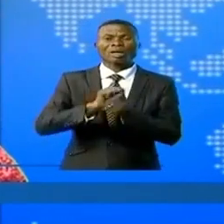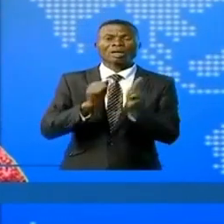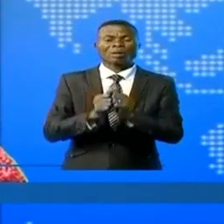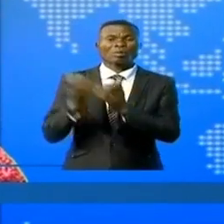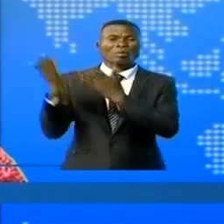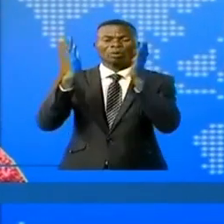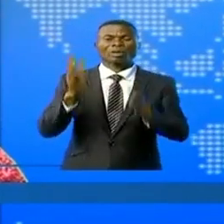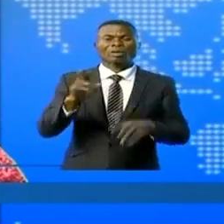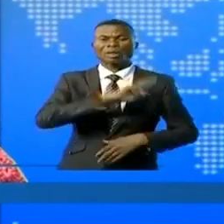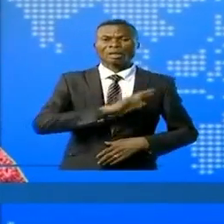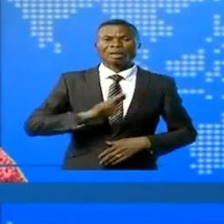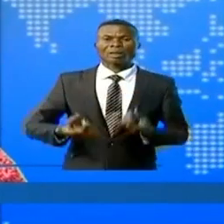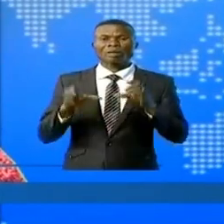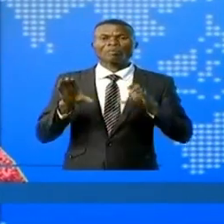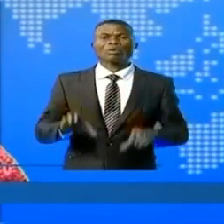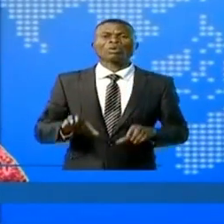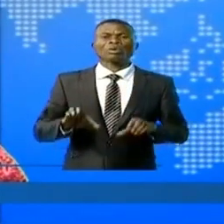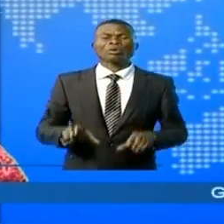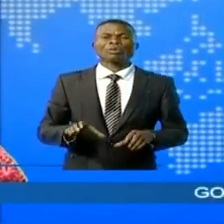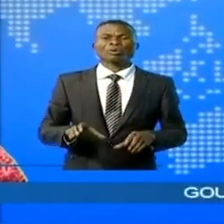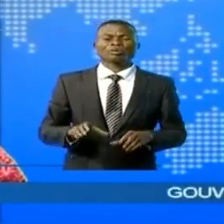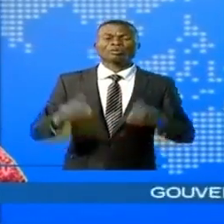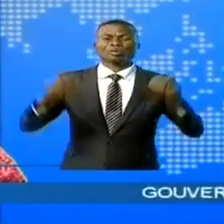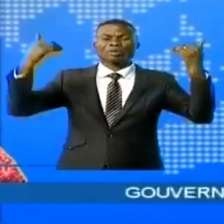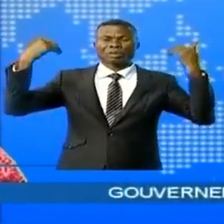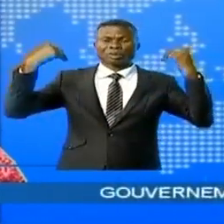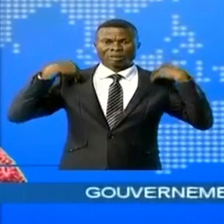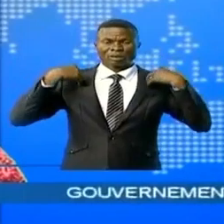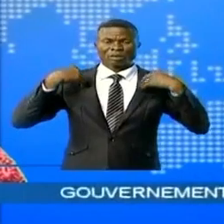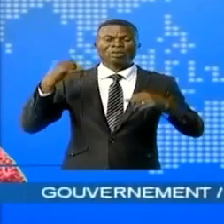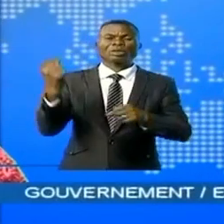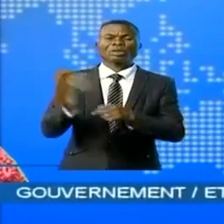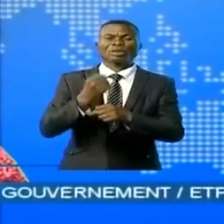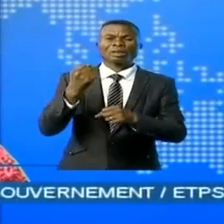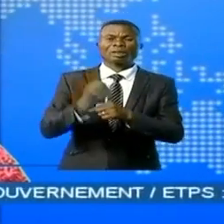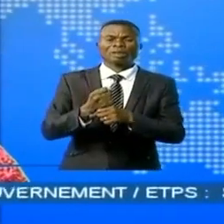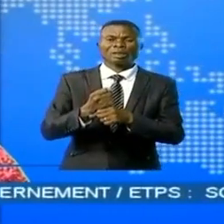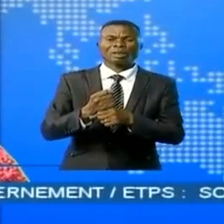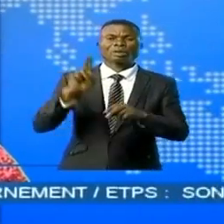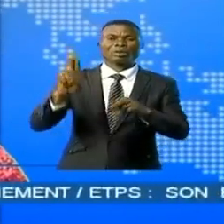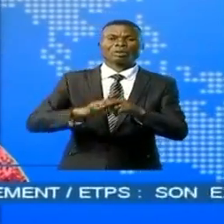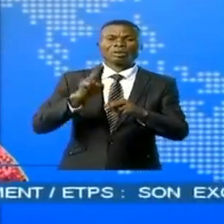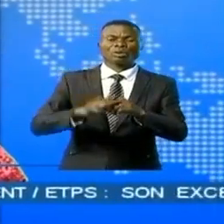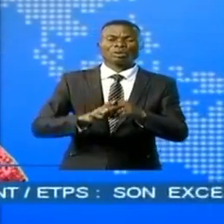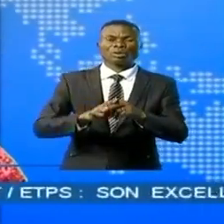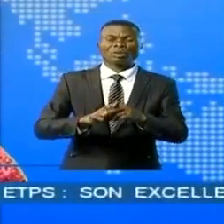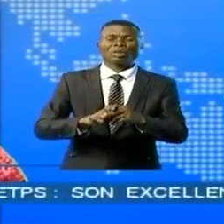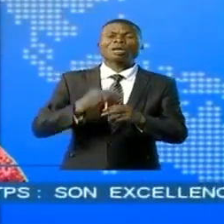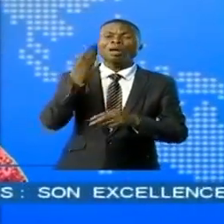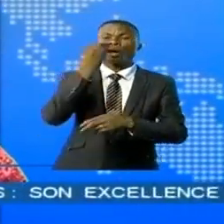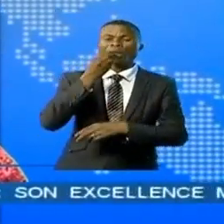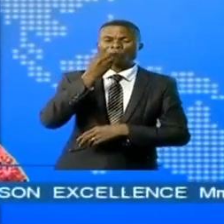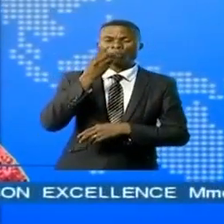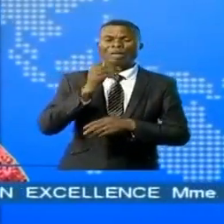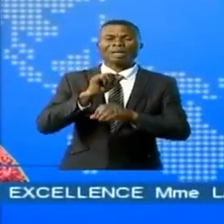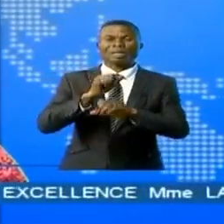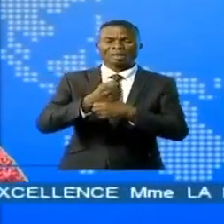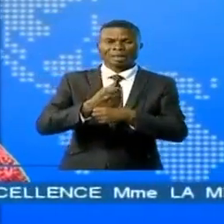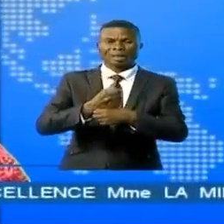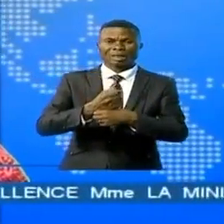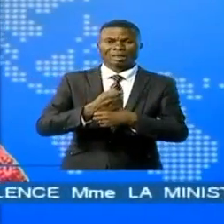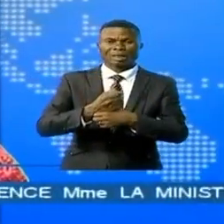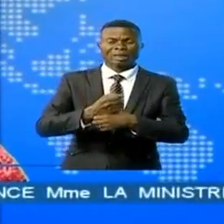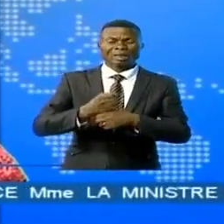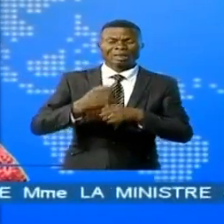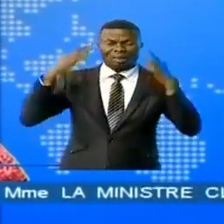en république démocratique du congo le chef de service a utilisé les propos ayant suscité un malentendu